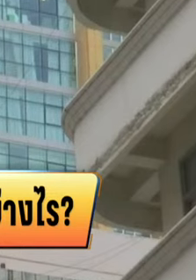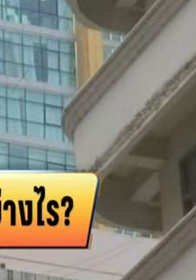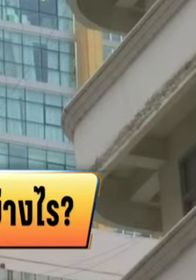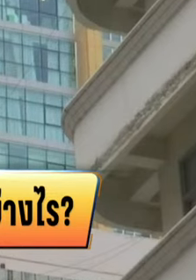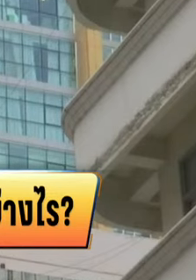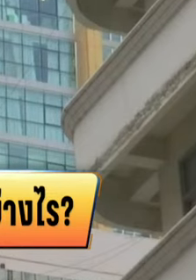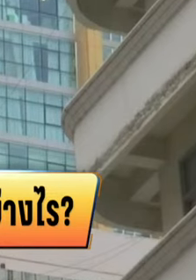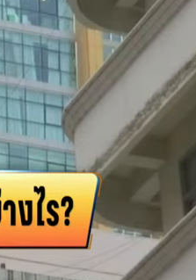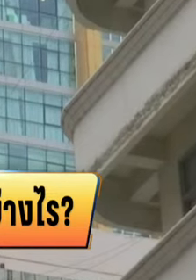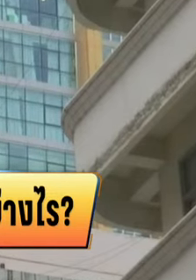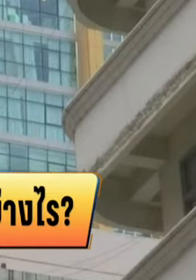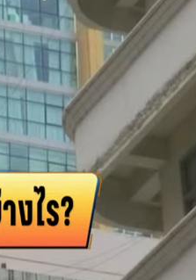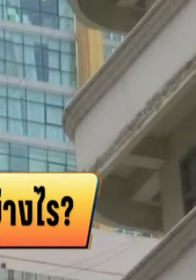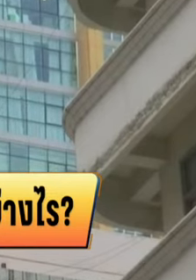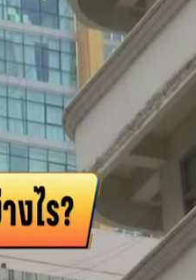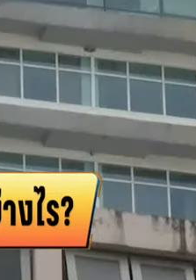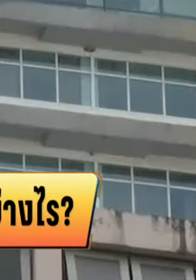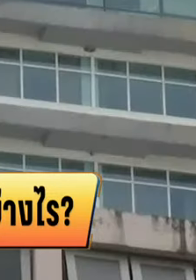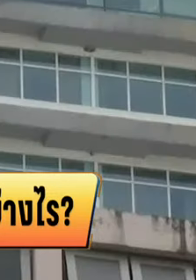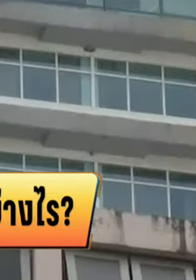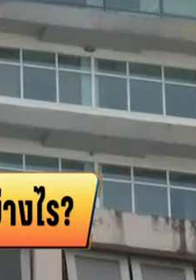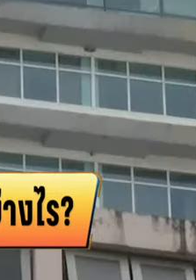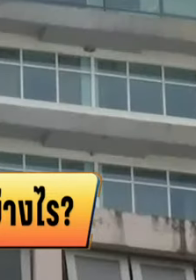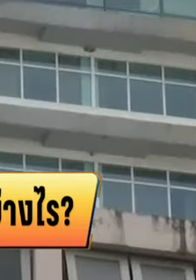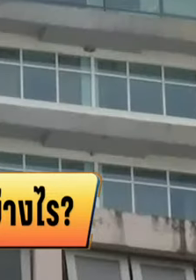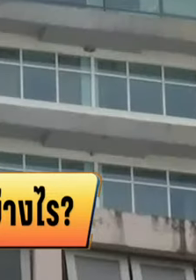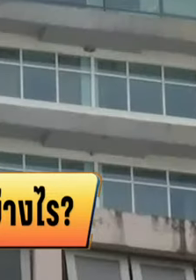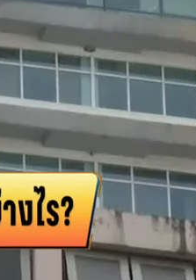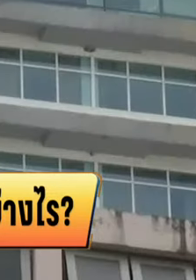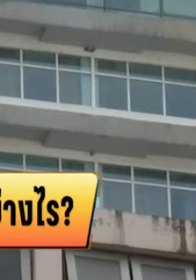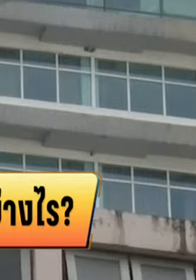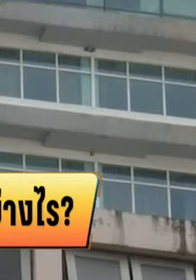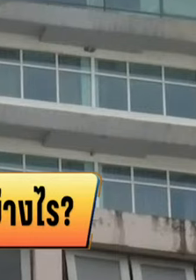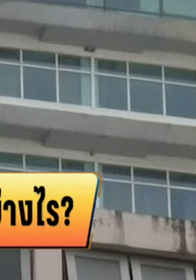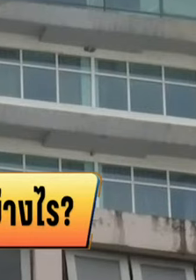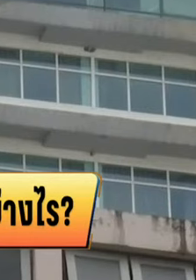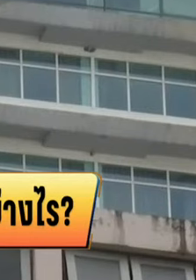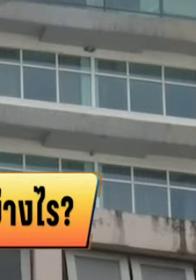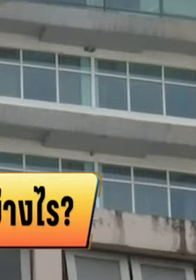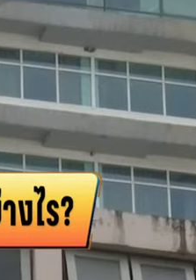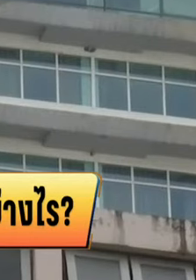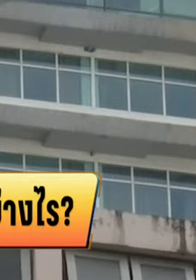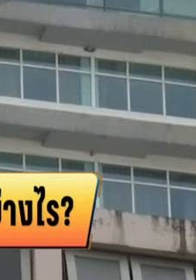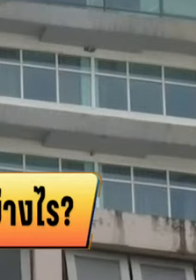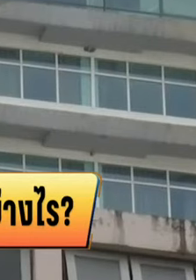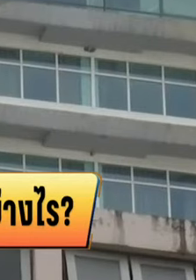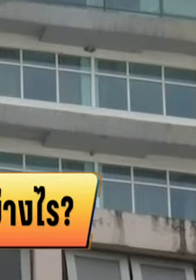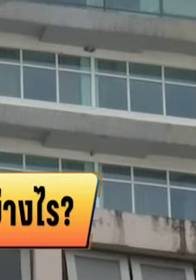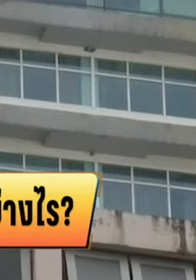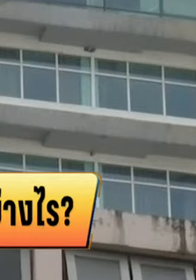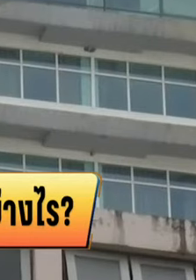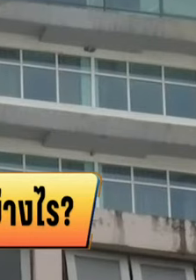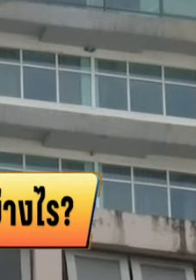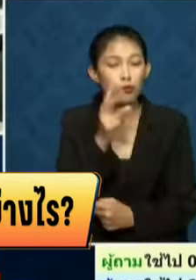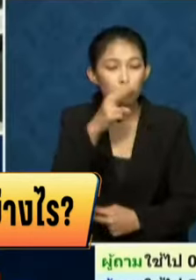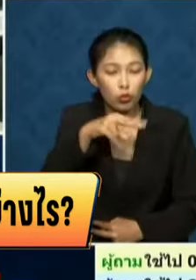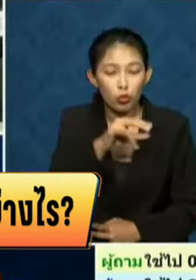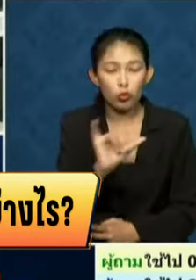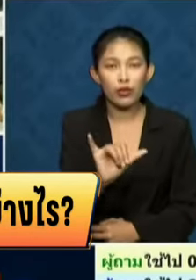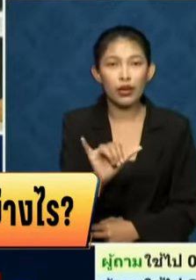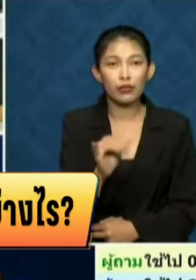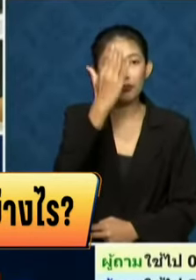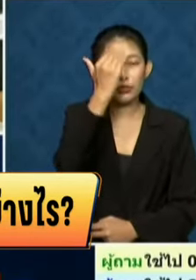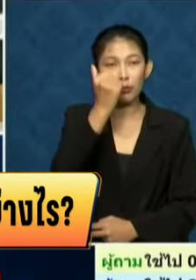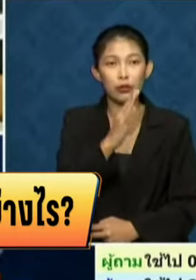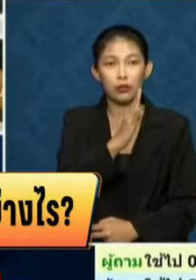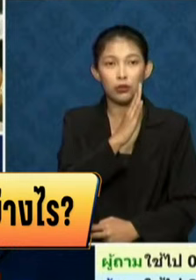ส่วนเรื่องที่ถามว่าผู้ต้องขังทางด้านการเมืองแล้วก็ผู้ต้องอื่นๆปฏิบัติเหมือนกันหรือไม่นั้นตรงนี้พาตำรวจเอกทวีท่านบอกว่าตัวเขาเอง